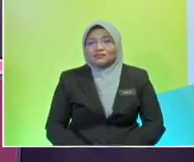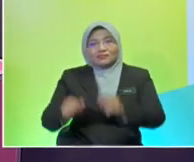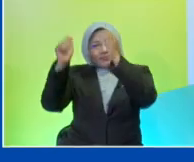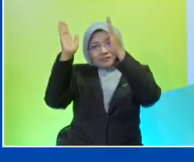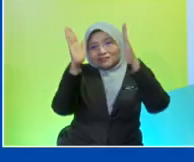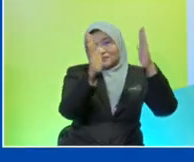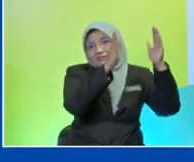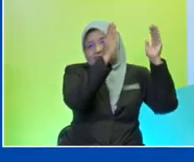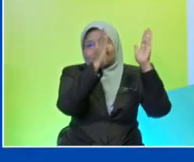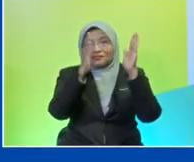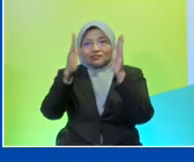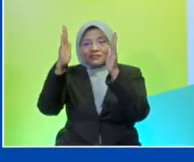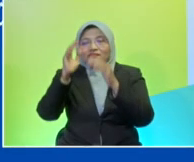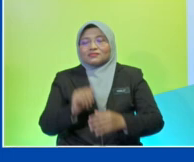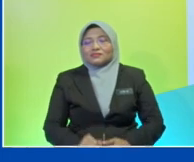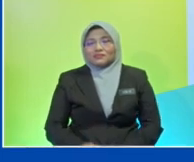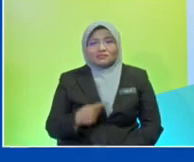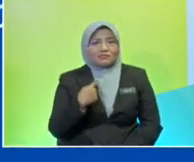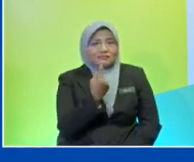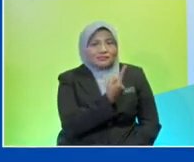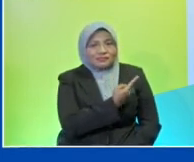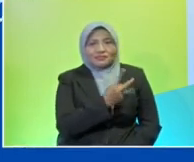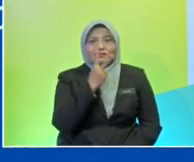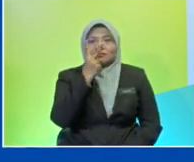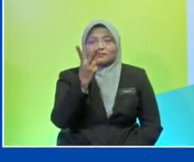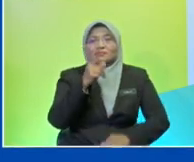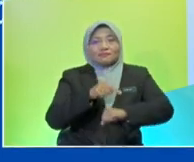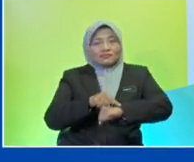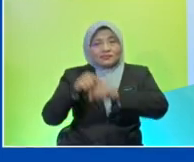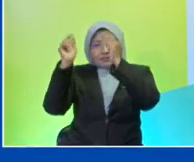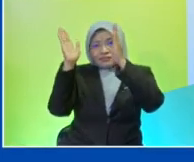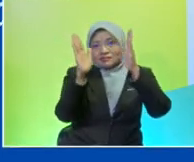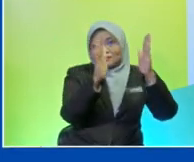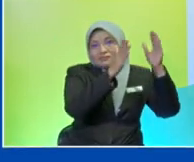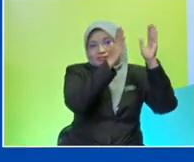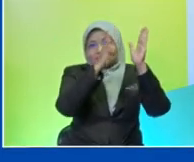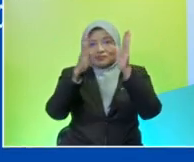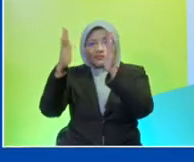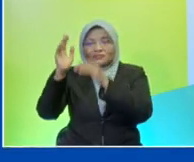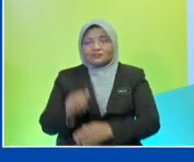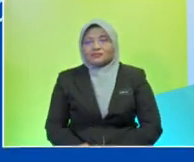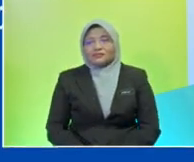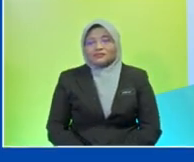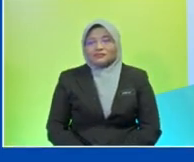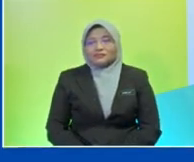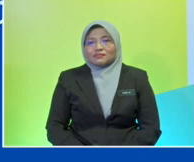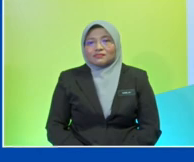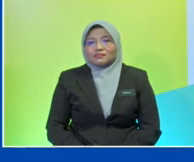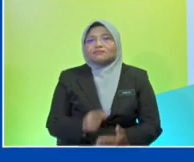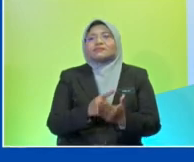cuci metode kita lihat Hah tengok di awan di awan pada cuaca berangin apa yang